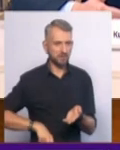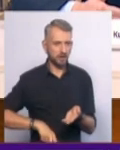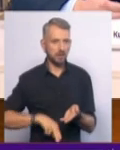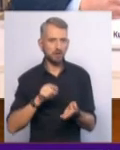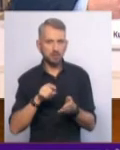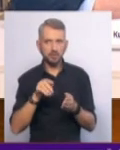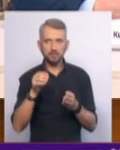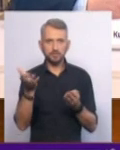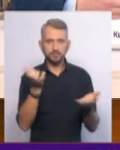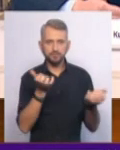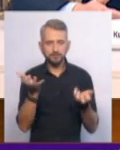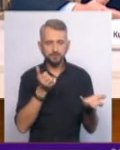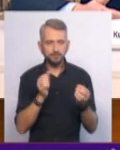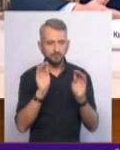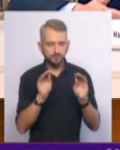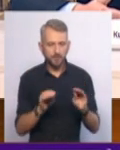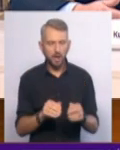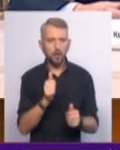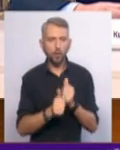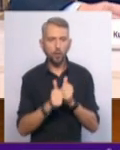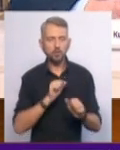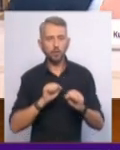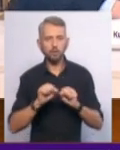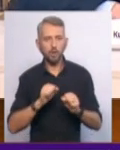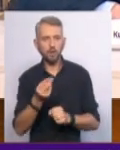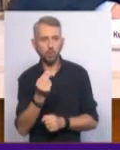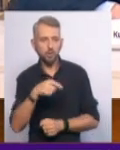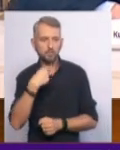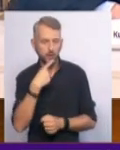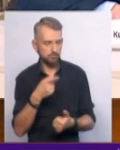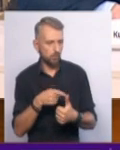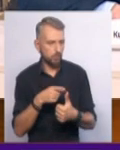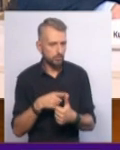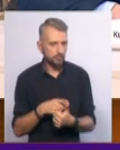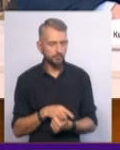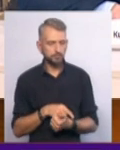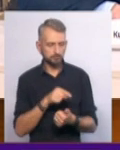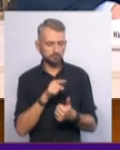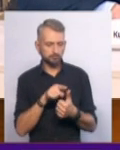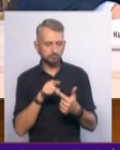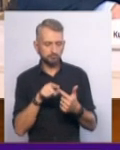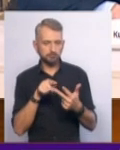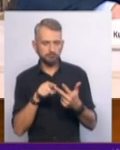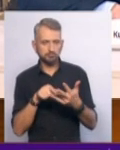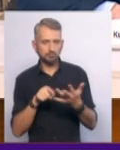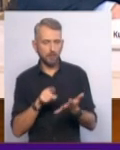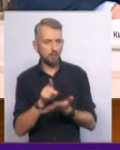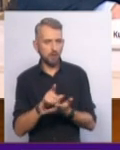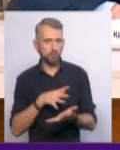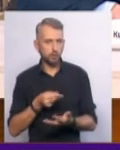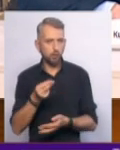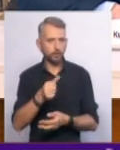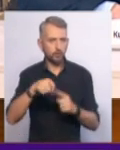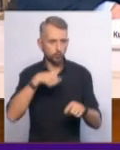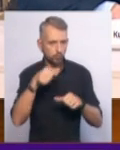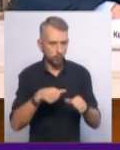вистраюються таким чином, що кожен розпорядник коштів каже, по-перше, там ці об'єкти мають бути профінансовані в наступному році.